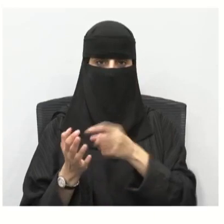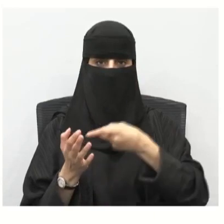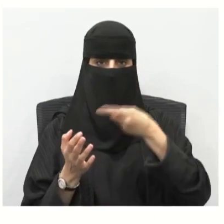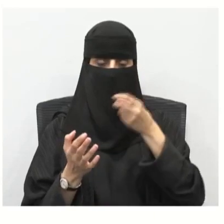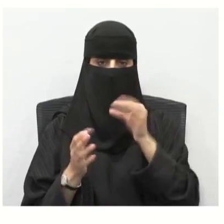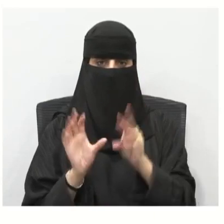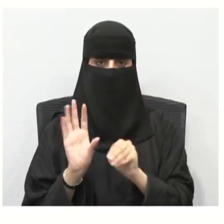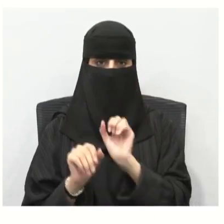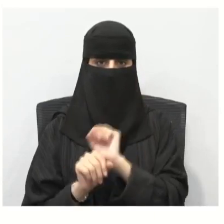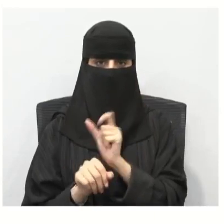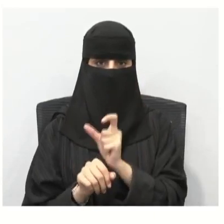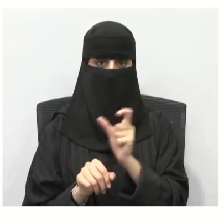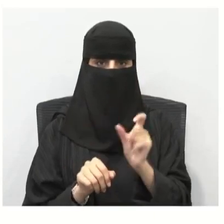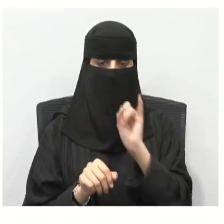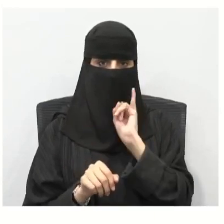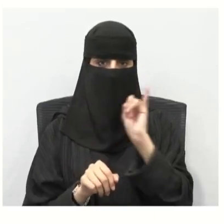على بعض التراكيب